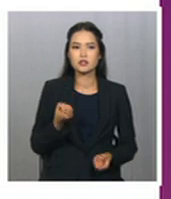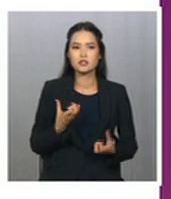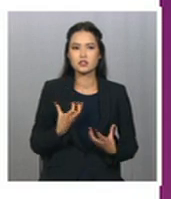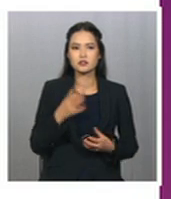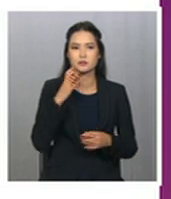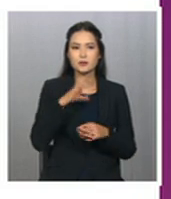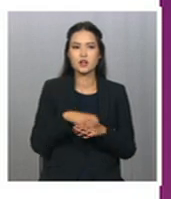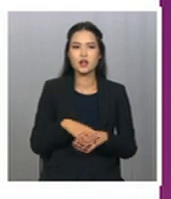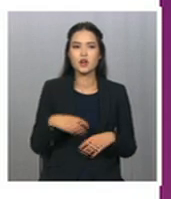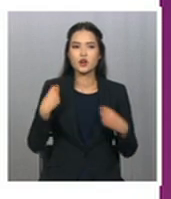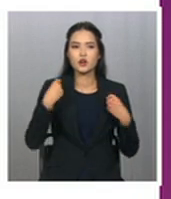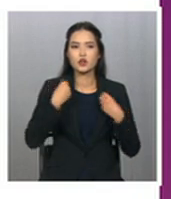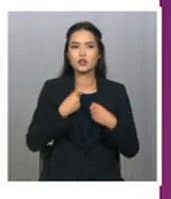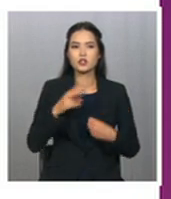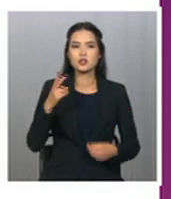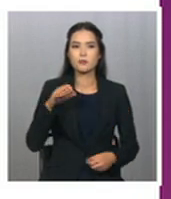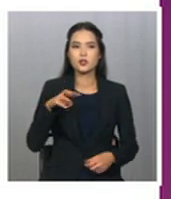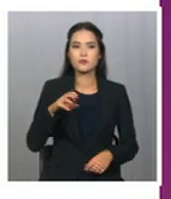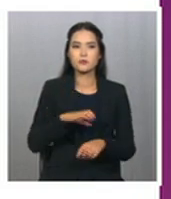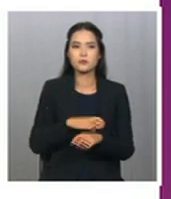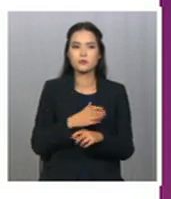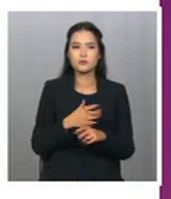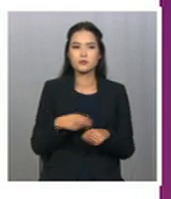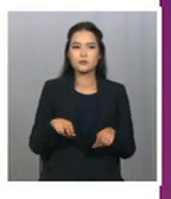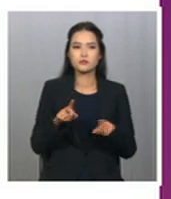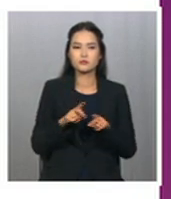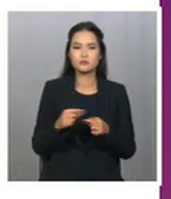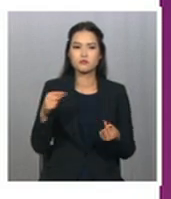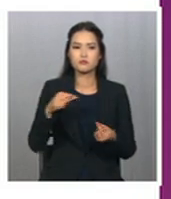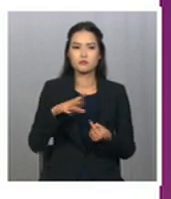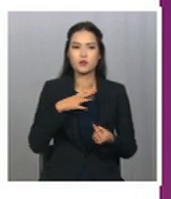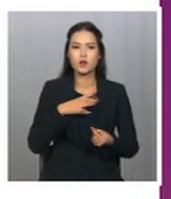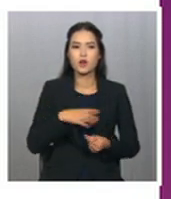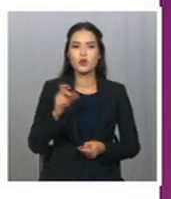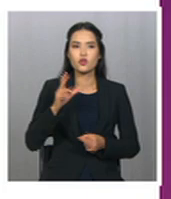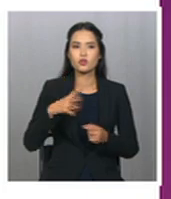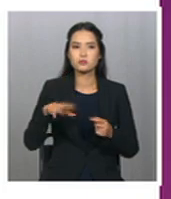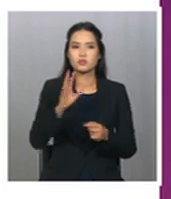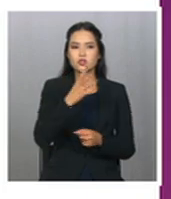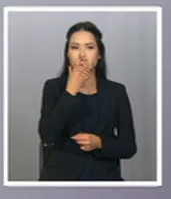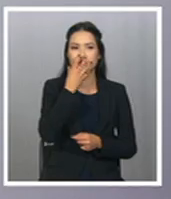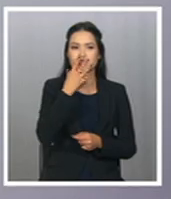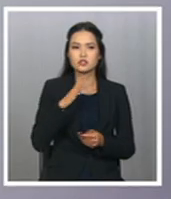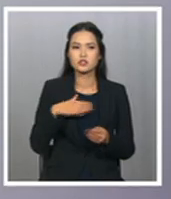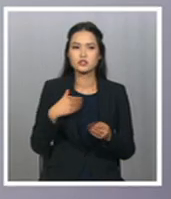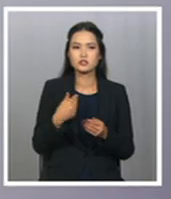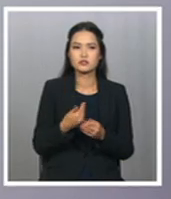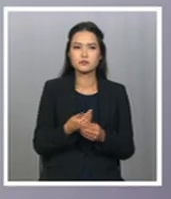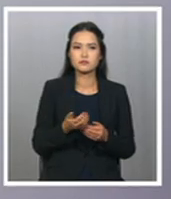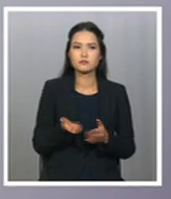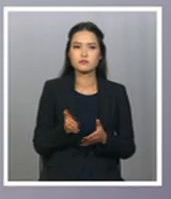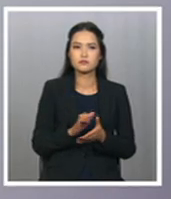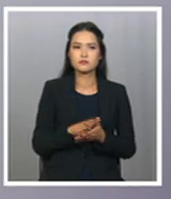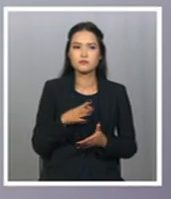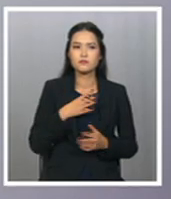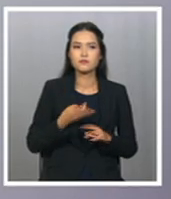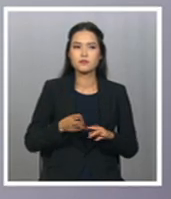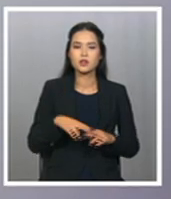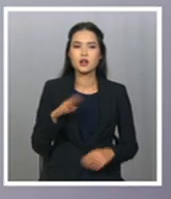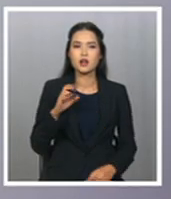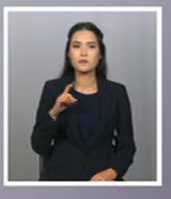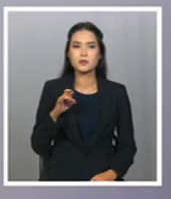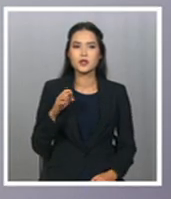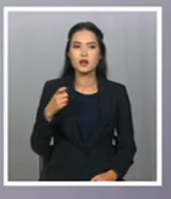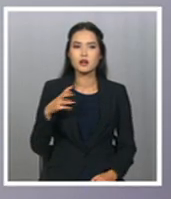Үстіне киген бешпенті де өзіне жараса қалған. Жұртпен жылы жымиып, амандасты. Бұл